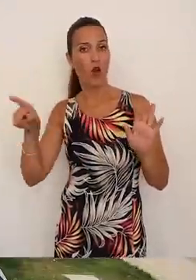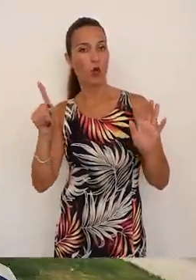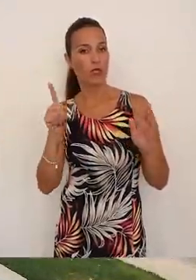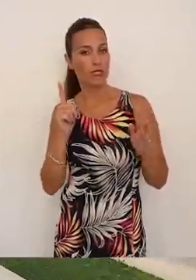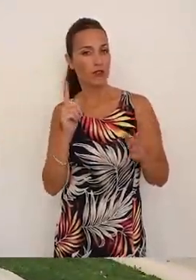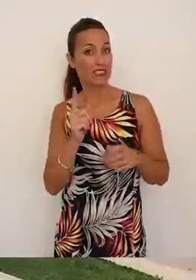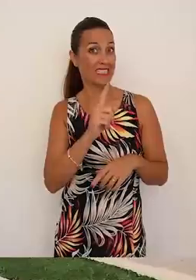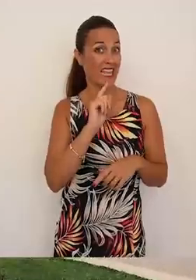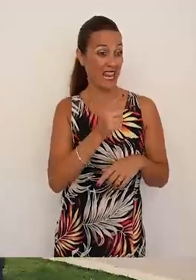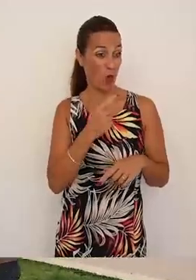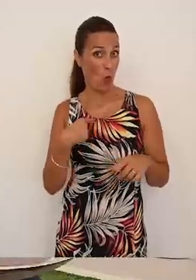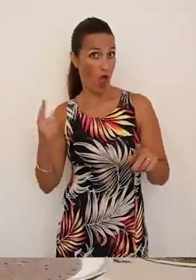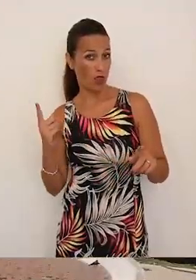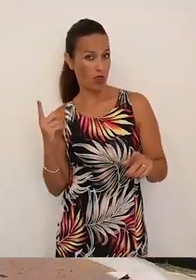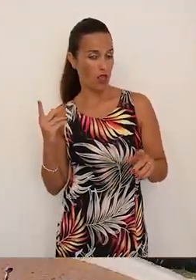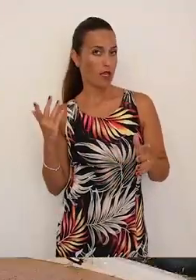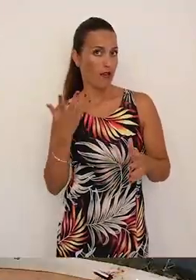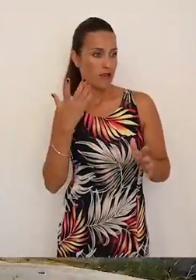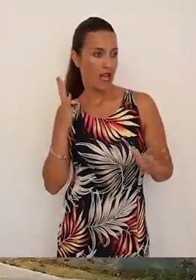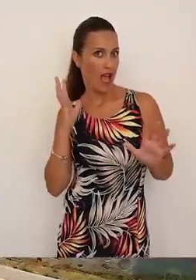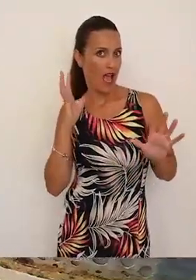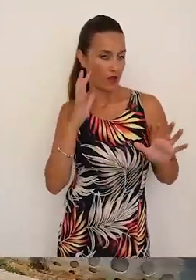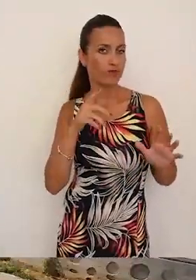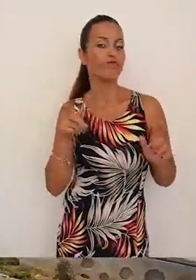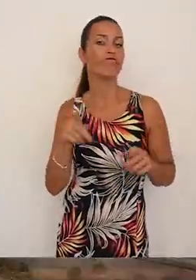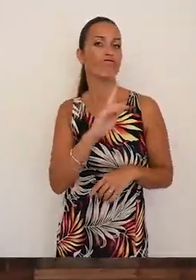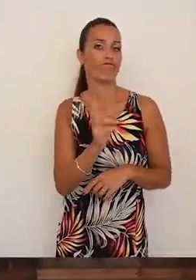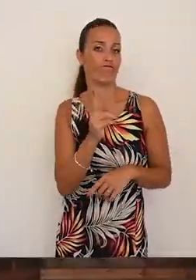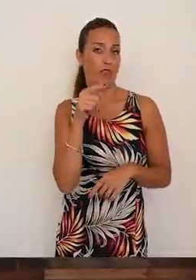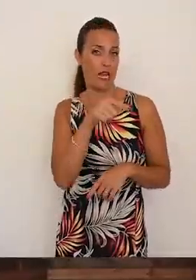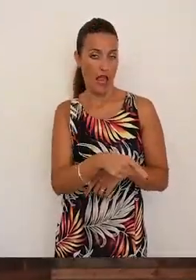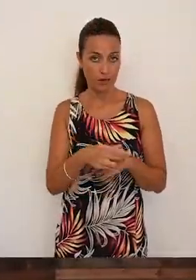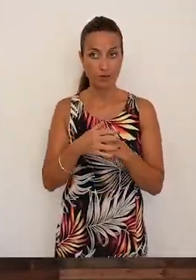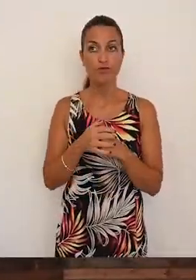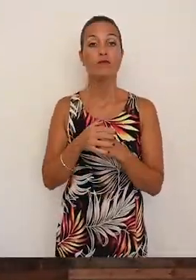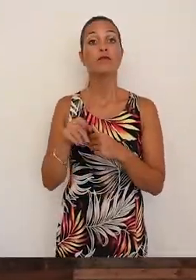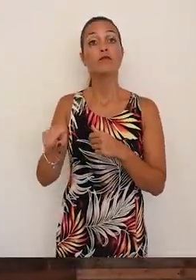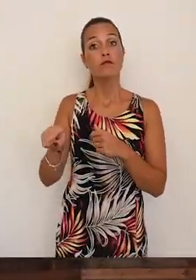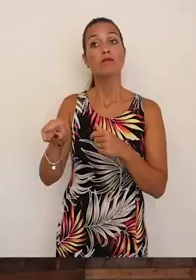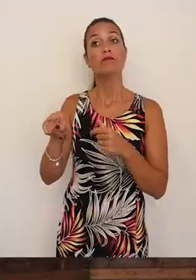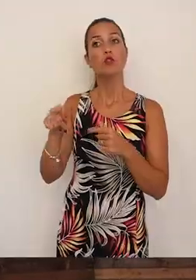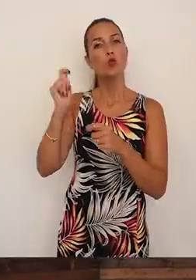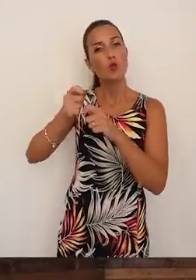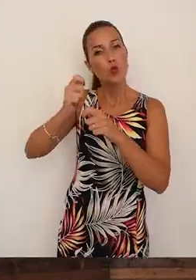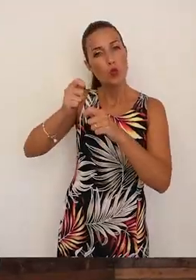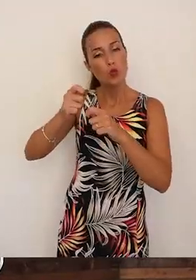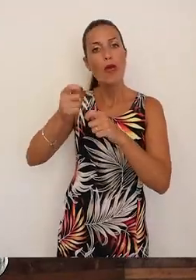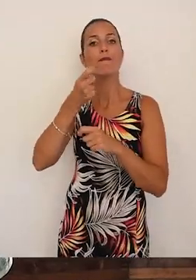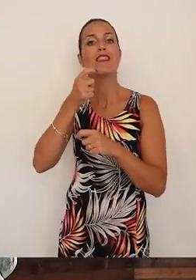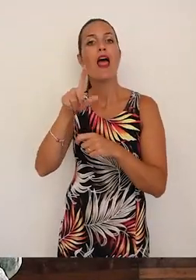Il parco è decorato da diverse sculture artistiche realizzate utilizzando la pregiata pietra leccese del posto.